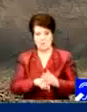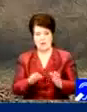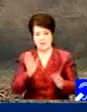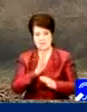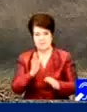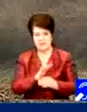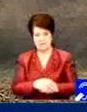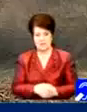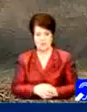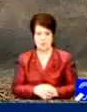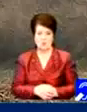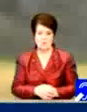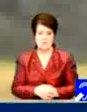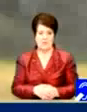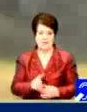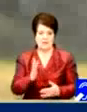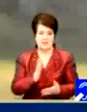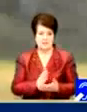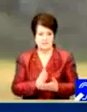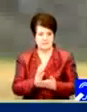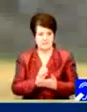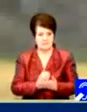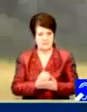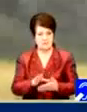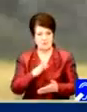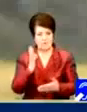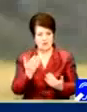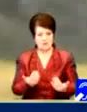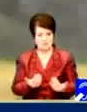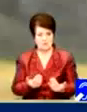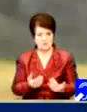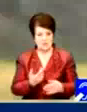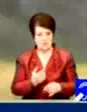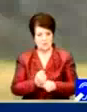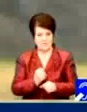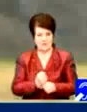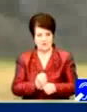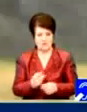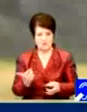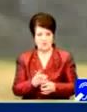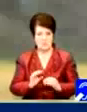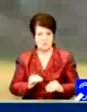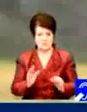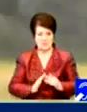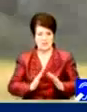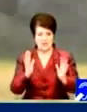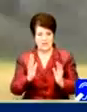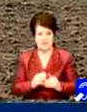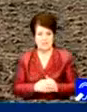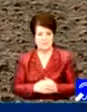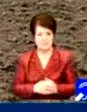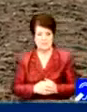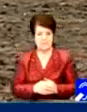Fâșiile forestiere sunt destul de reduse, în general suprafața pădurilor s-a redus și trebuie să crească. Politicile